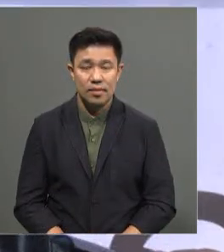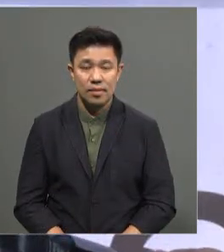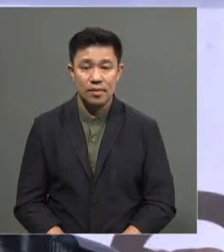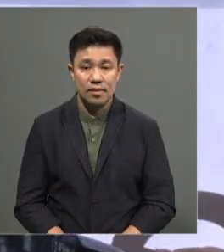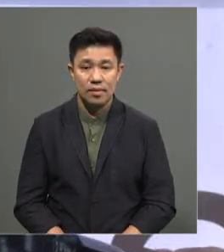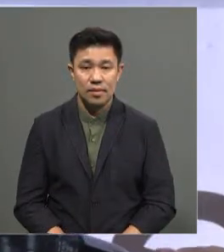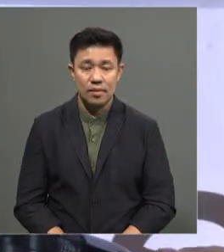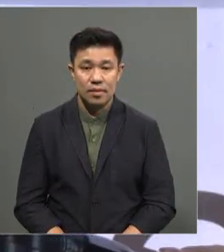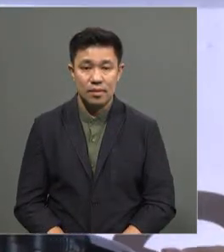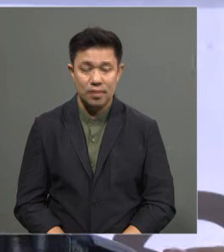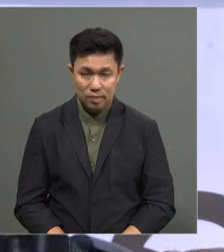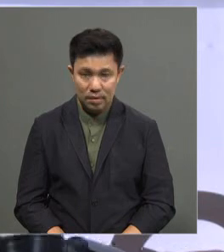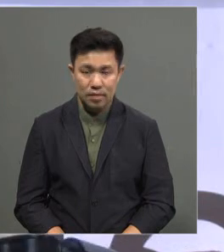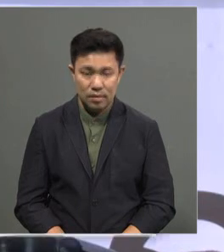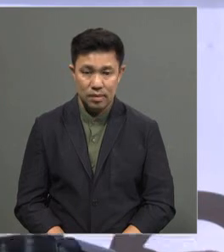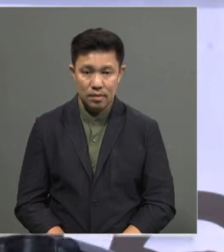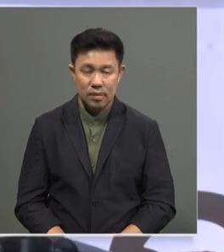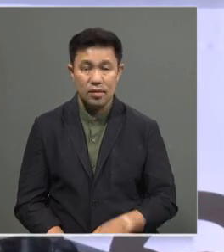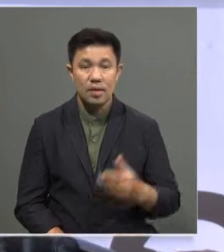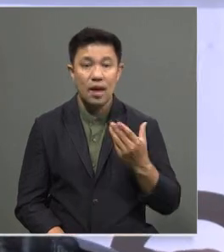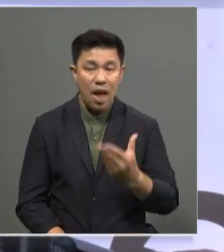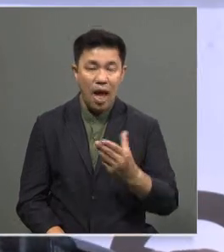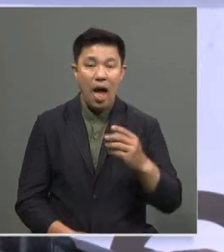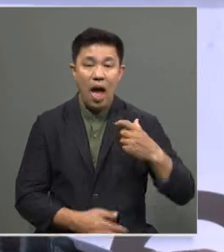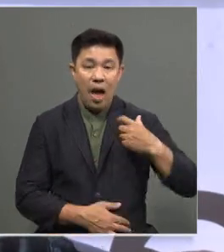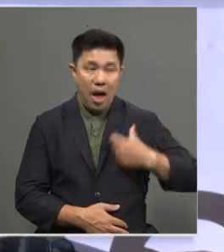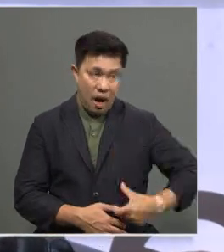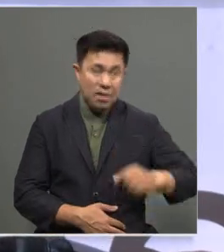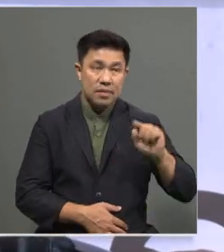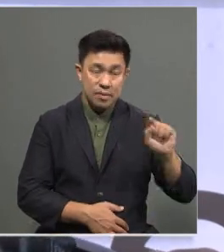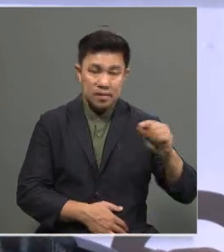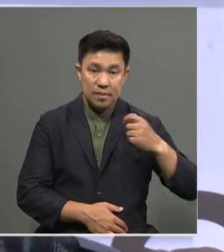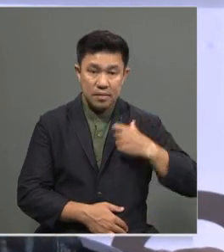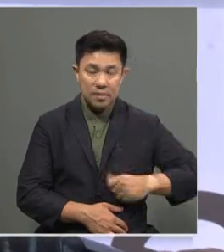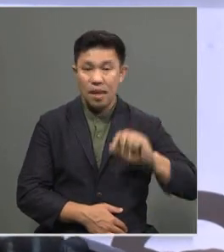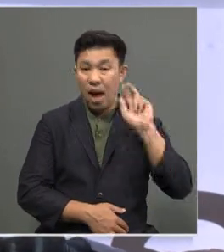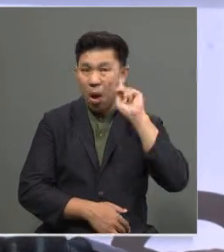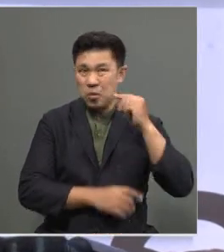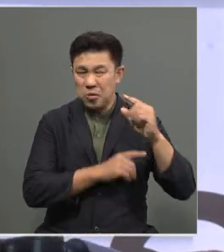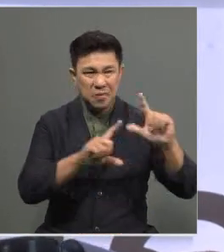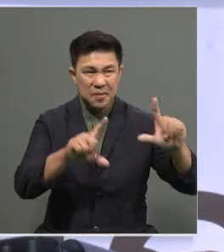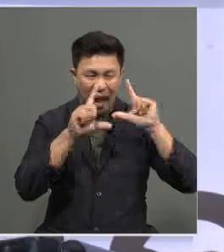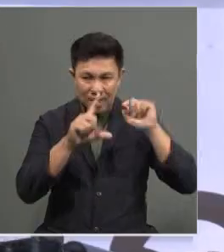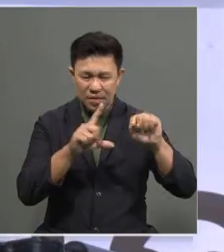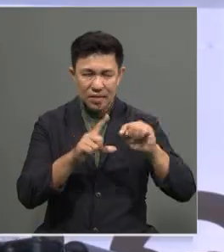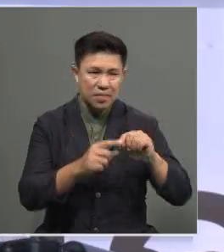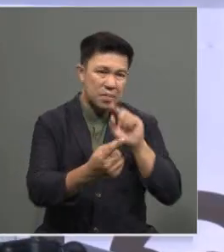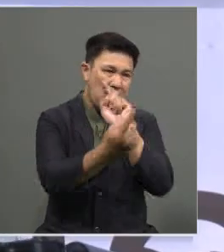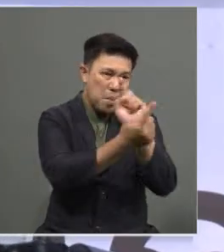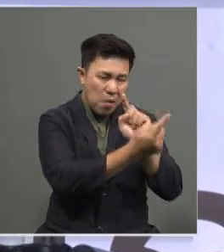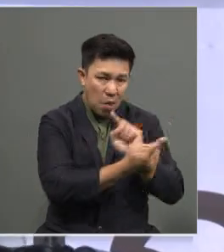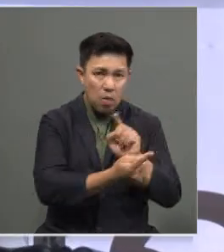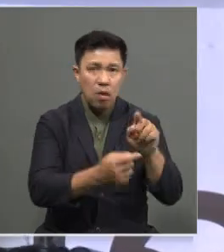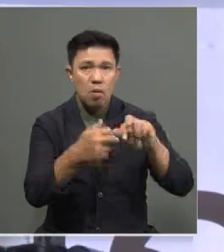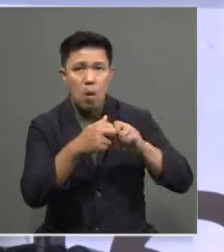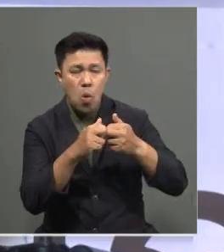ไปหาทนายแต่ละท่านที่ออกตามสื่อโซเชียลมีเดียต่างๆครับที่เราเรียกเขาว่าทนายเอเวนเจอร์เหตุการณ์มันก็เลยเริ่มที่จ